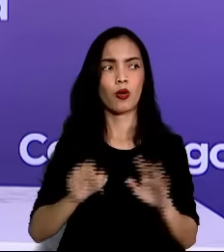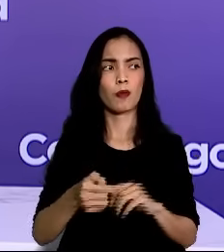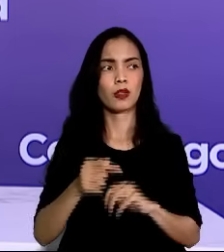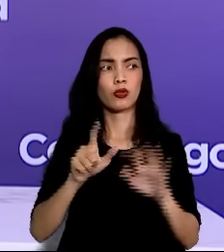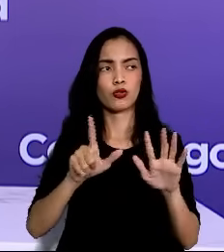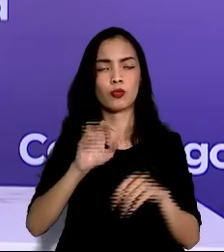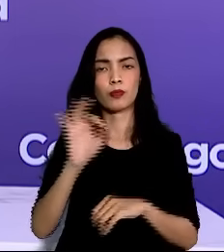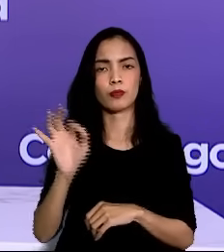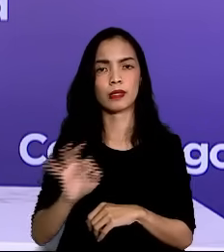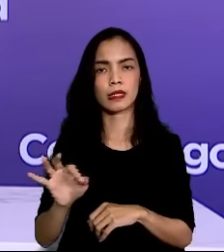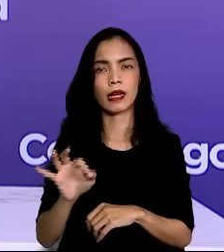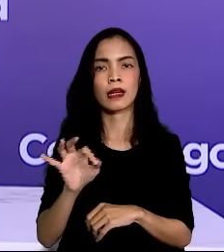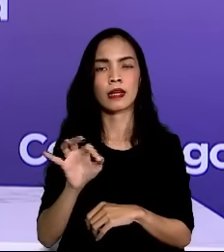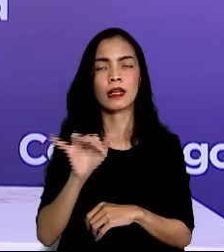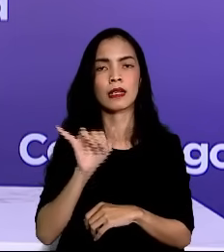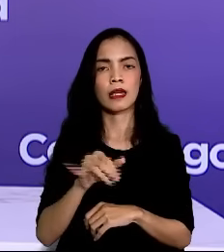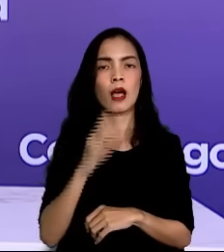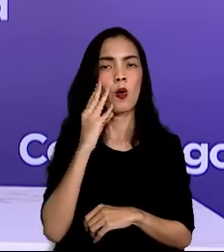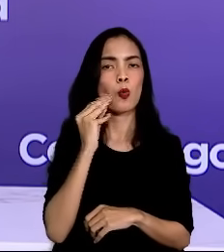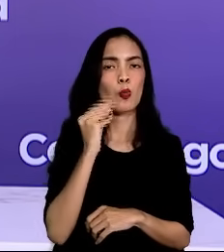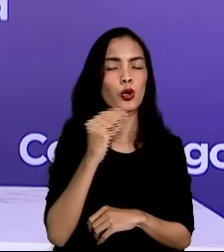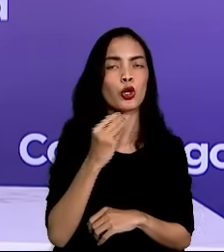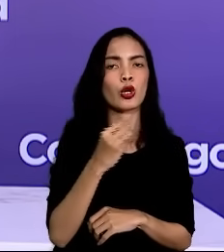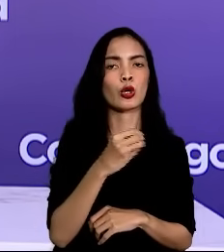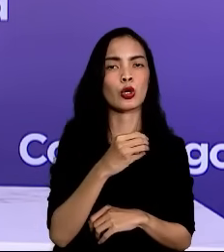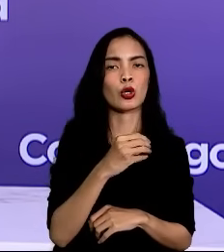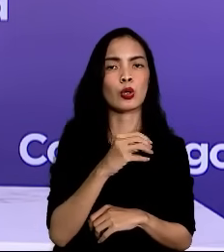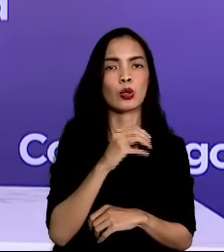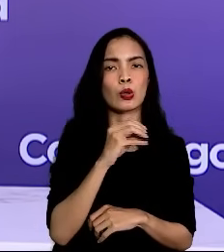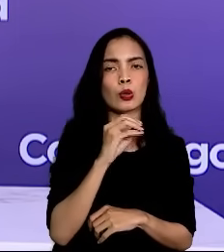kematian ini berasal dari populasi berusia di atas